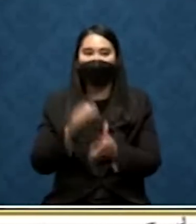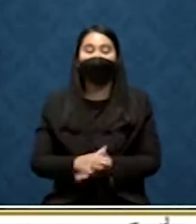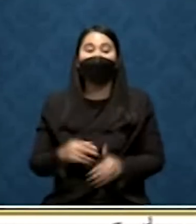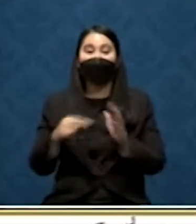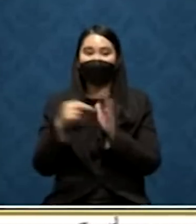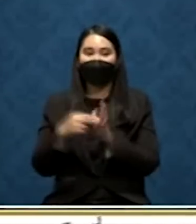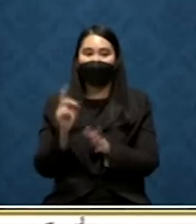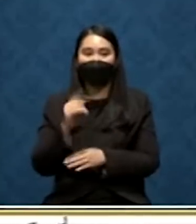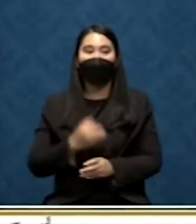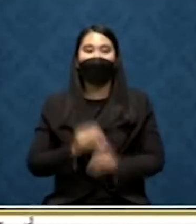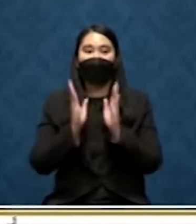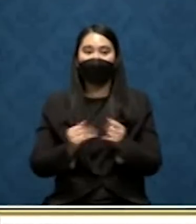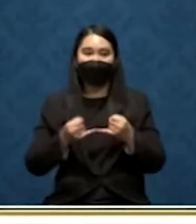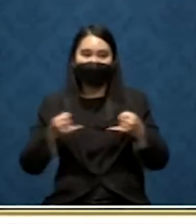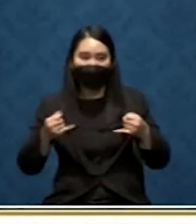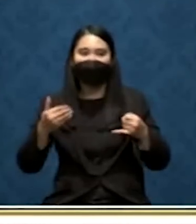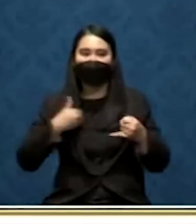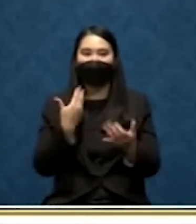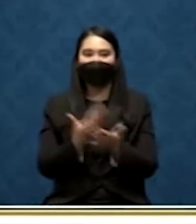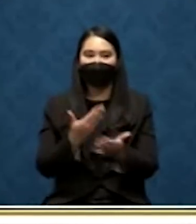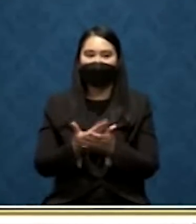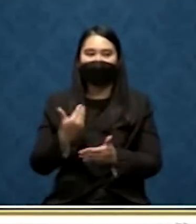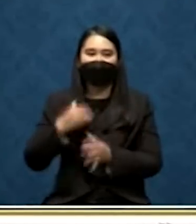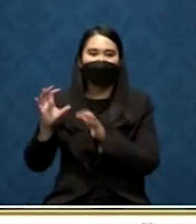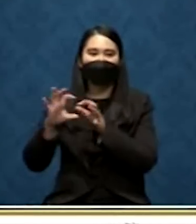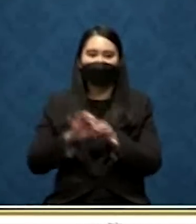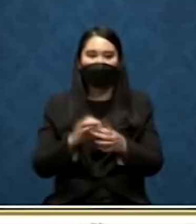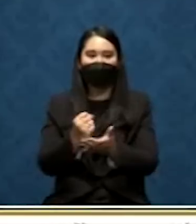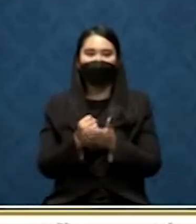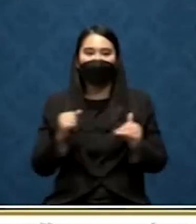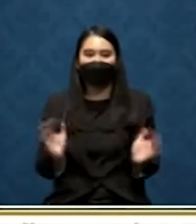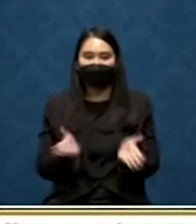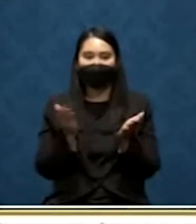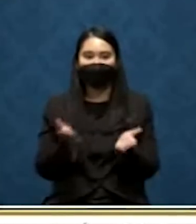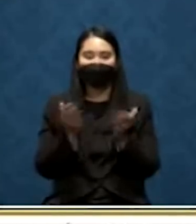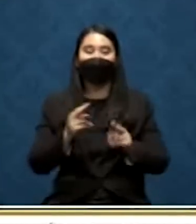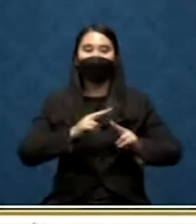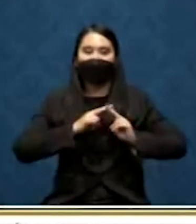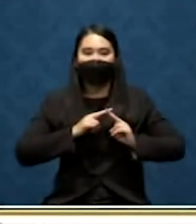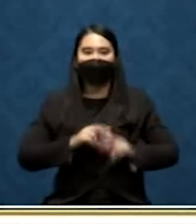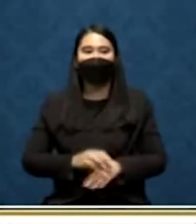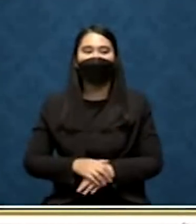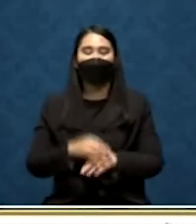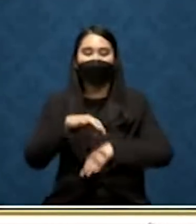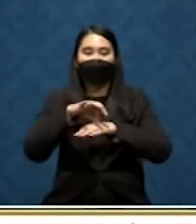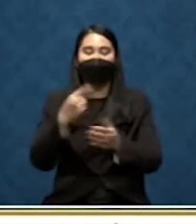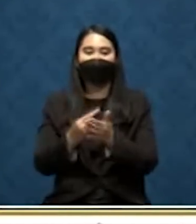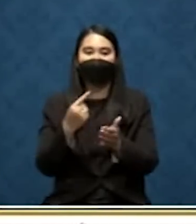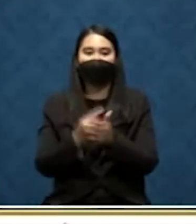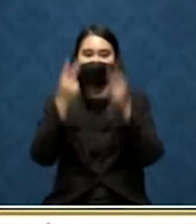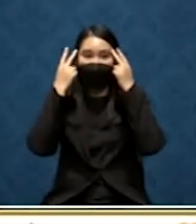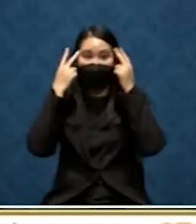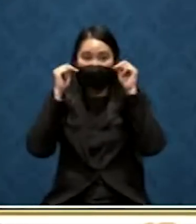อเป็นคนมีเส้นมีสตาร์ที่พร้อมสืบทอดอำนาจให้ตวเองก็เพระก็สมแล้วกับที่ที่ปริกษาในยคท่านหนึ่